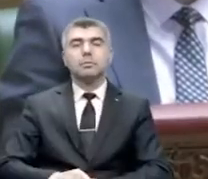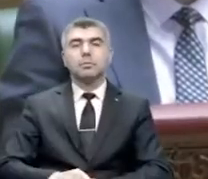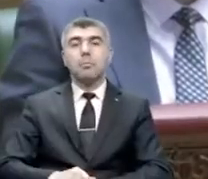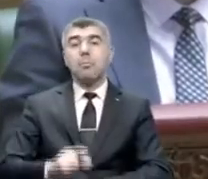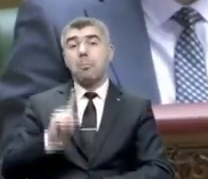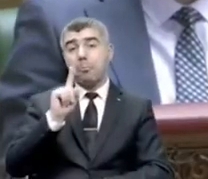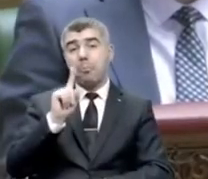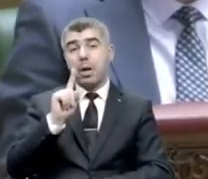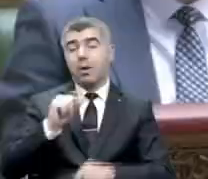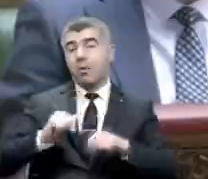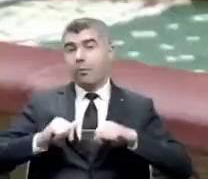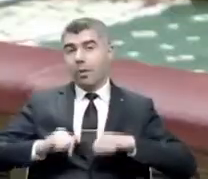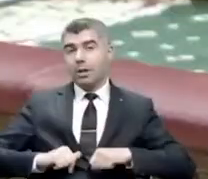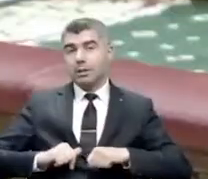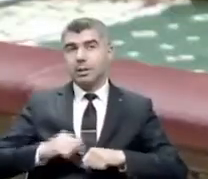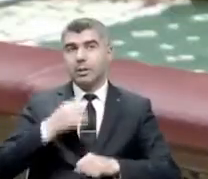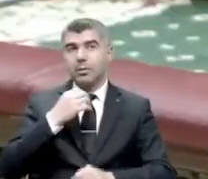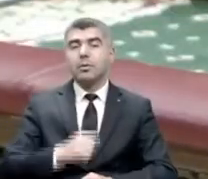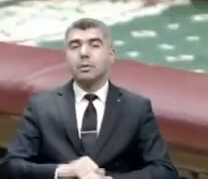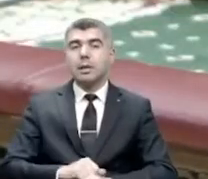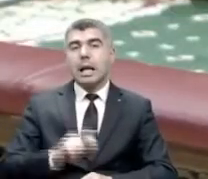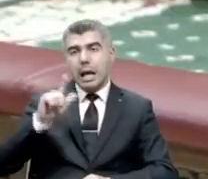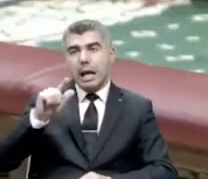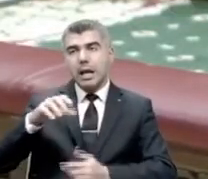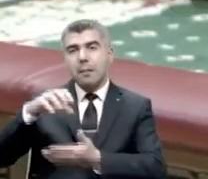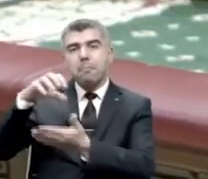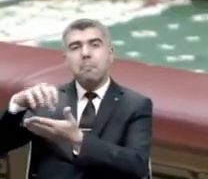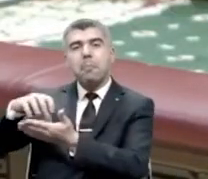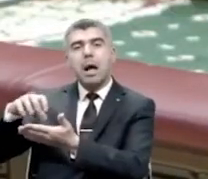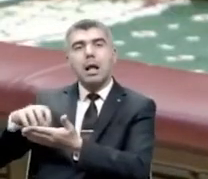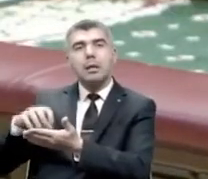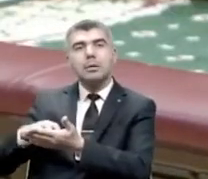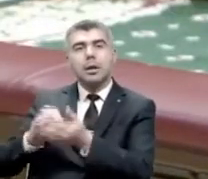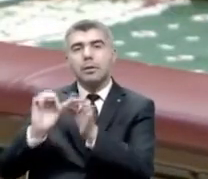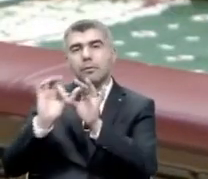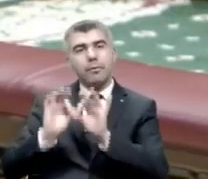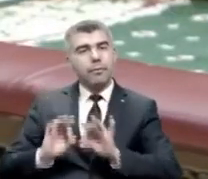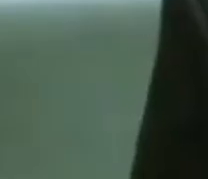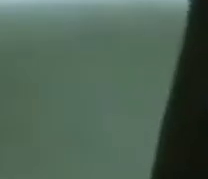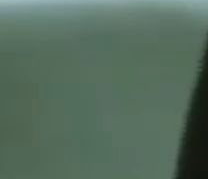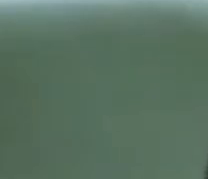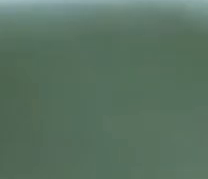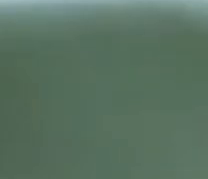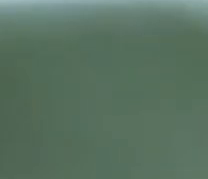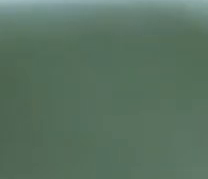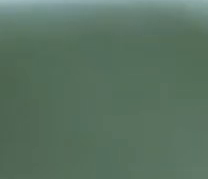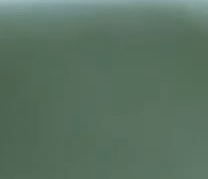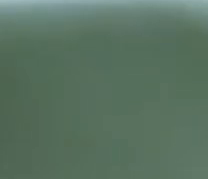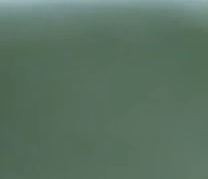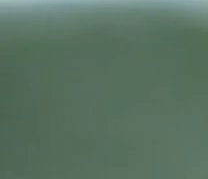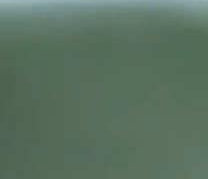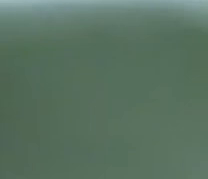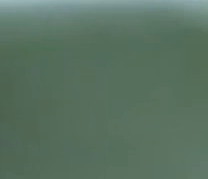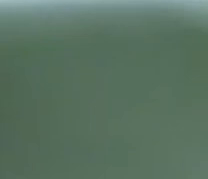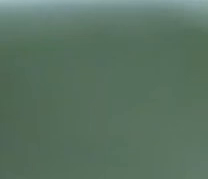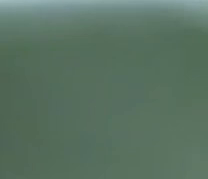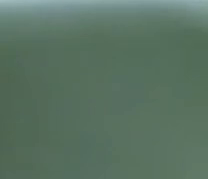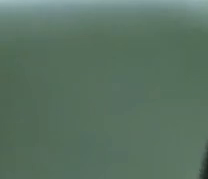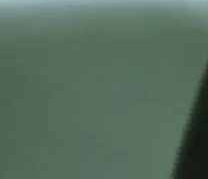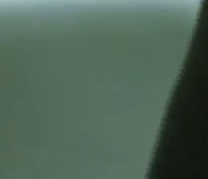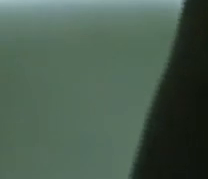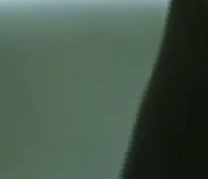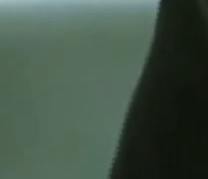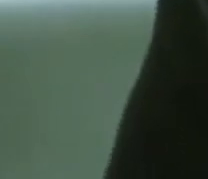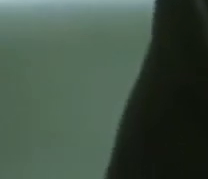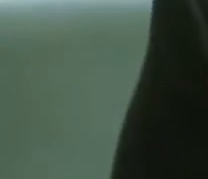لكن السيد الوزير، نجد للأسف أن بعض المناطق لا تجد مجالا ضمن هذه الرهانات، ونحن نناقش هذه المسألة أستحضر